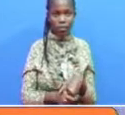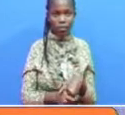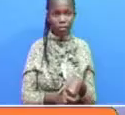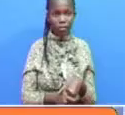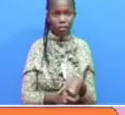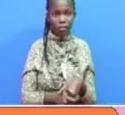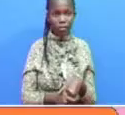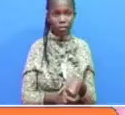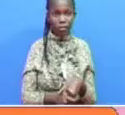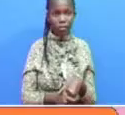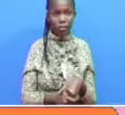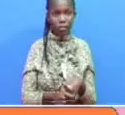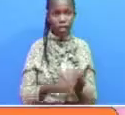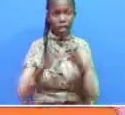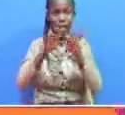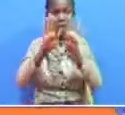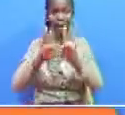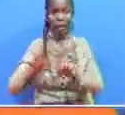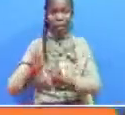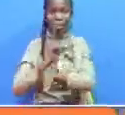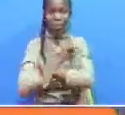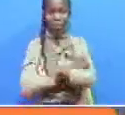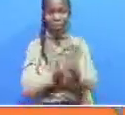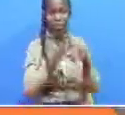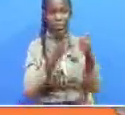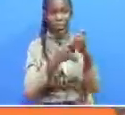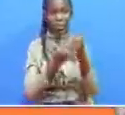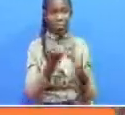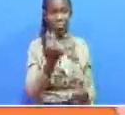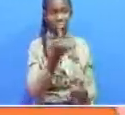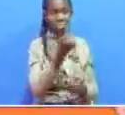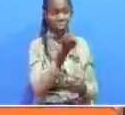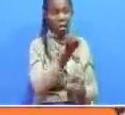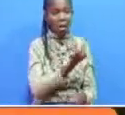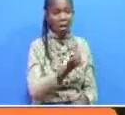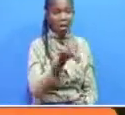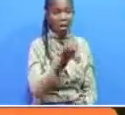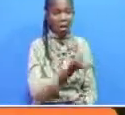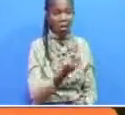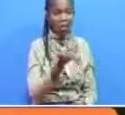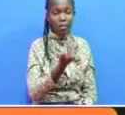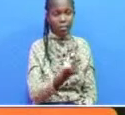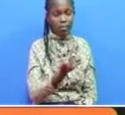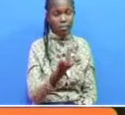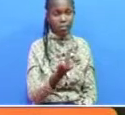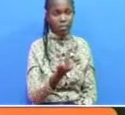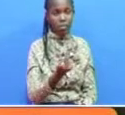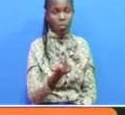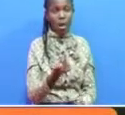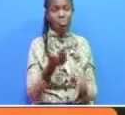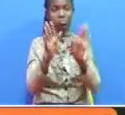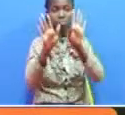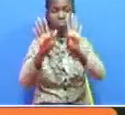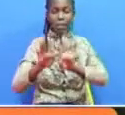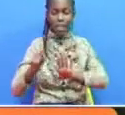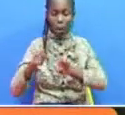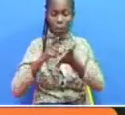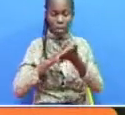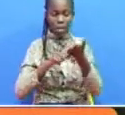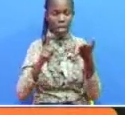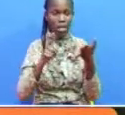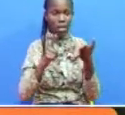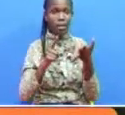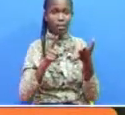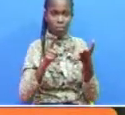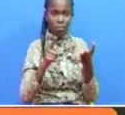Nakatuwai ila ya kampeini tia lito ni dhandhatu yoka. Ivenda na mithi ya utetichu mwaniki ni ya